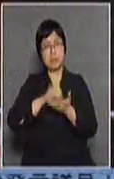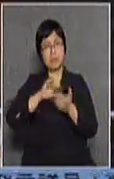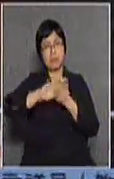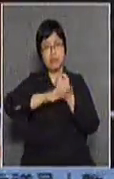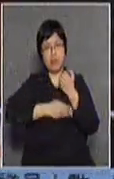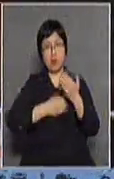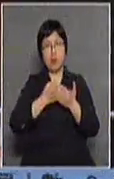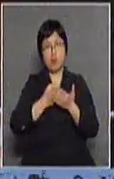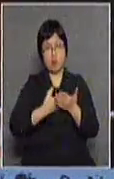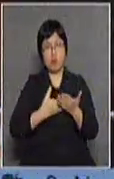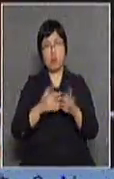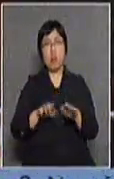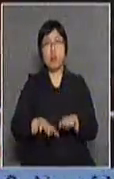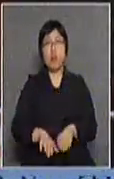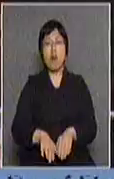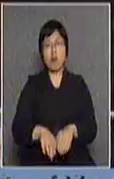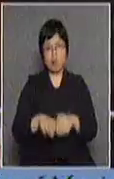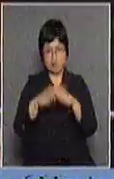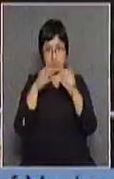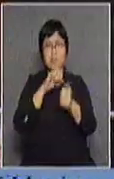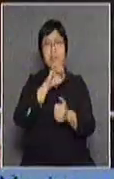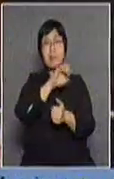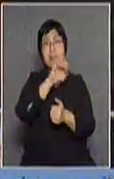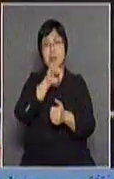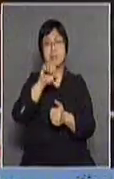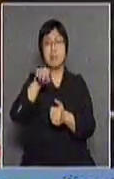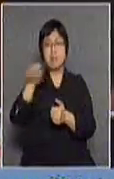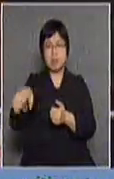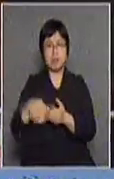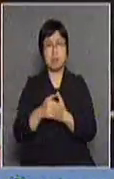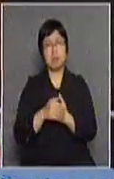展開諮詢工作。今